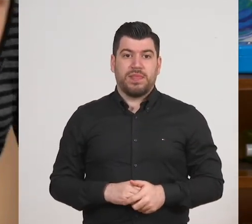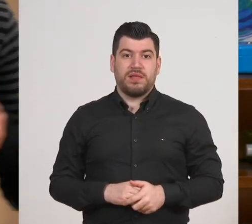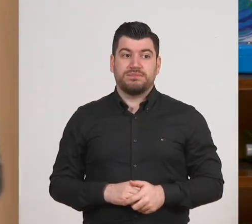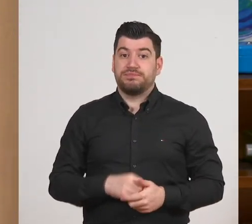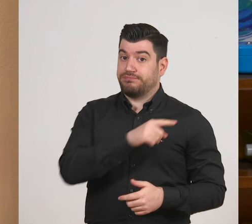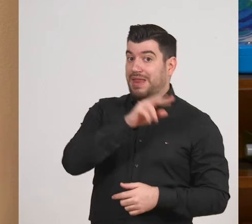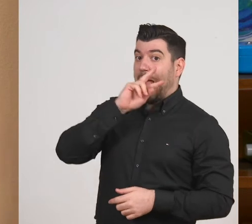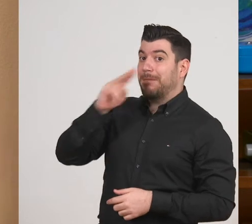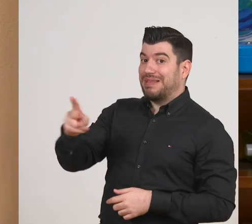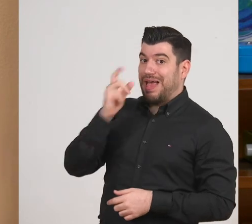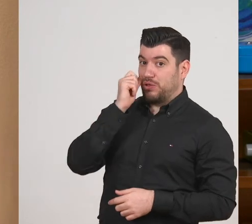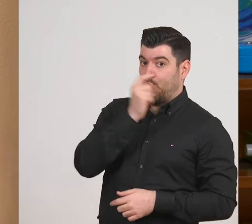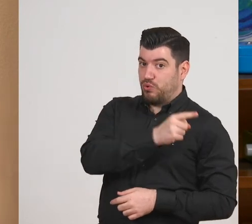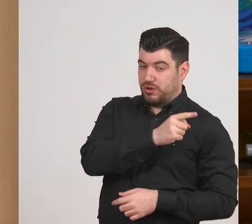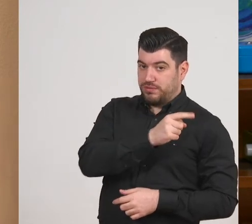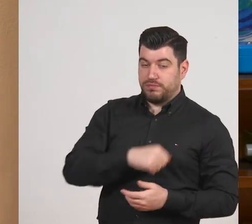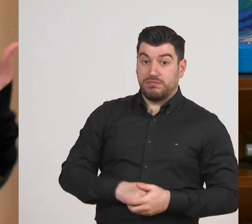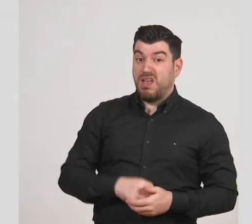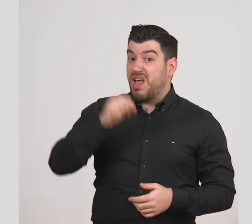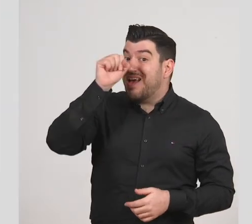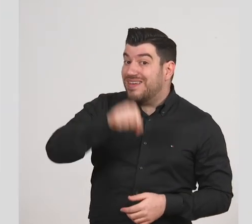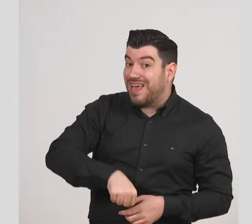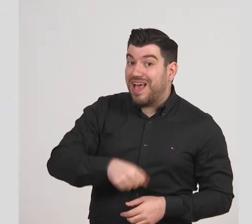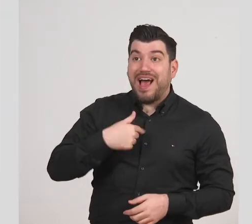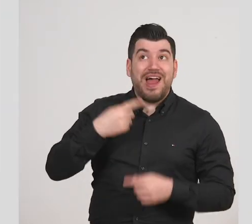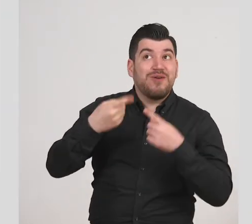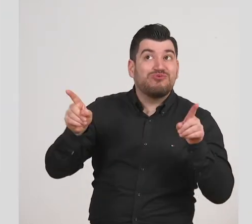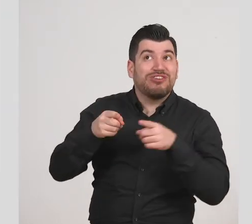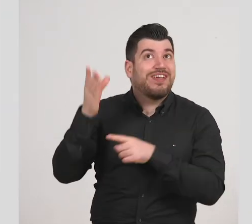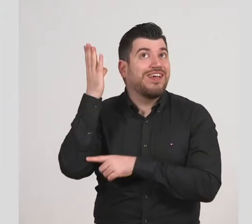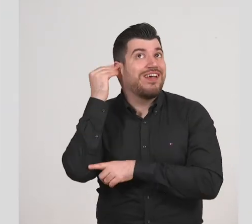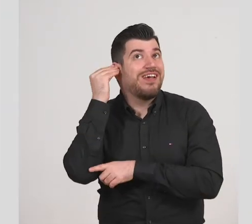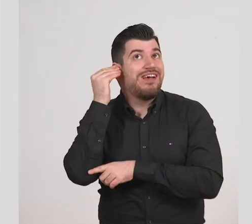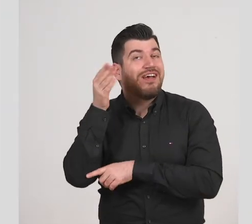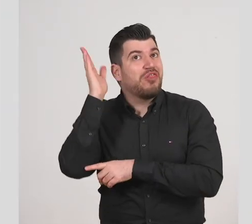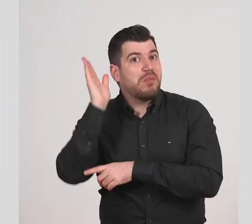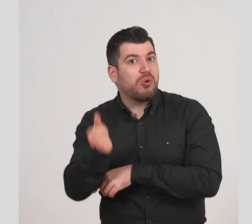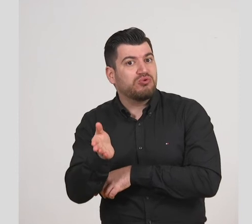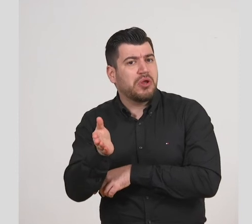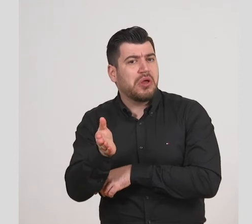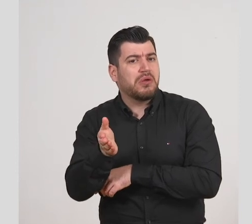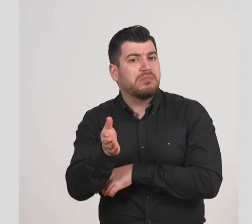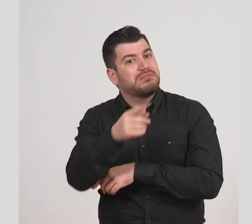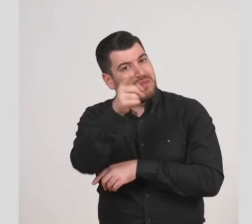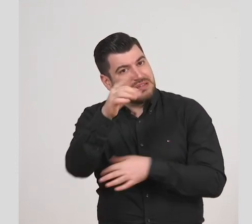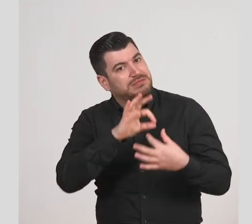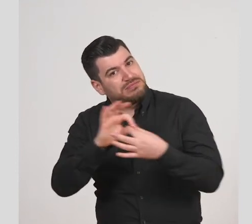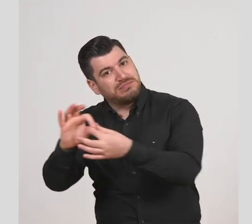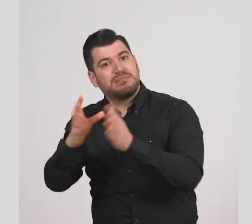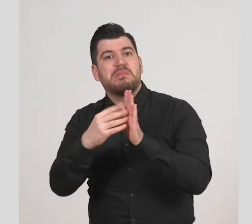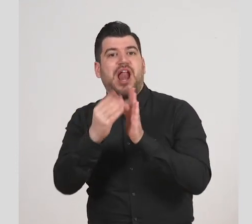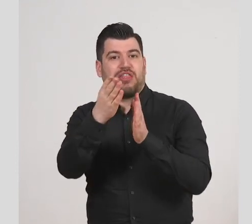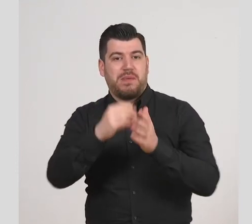Και απαντάει το αγόρι μετά, ναι, αλλά αν ακούσεις μουσική θα μπορούσε. Σας βάζω ένα παράδειγμα, χρησιμοποιεί ένα